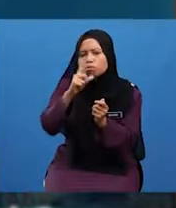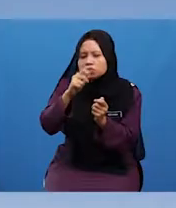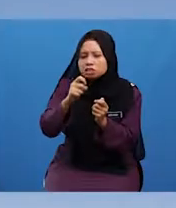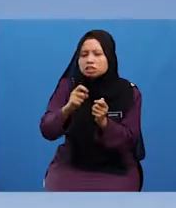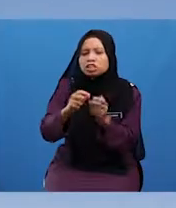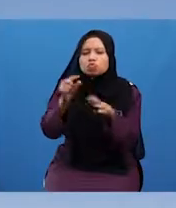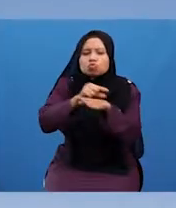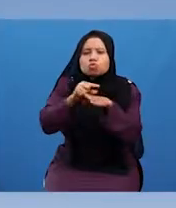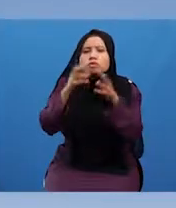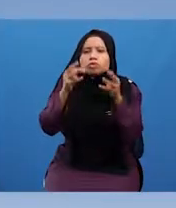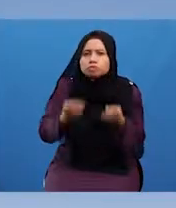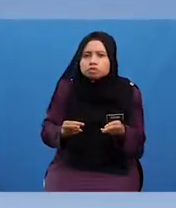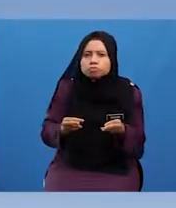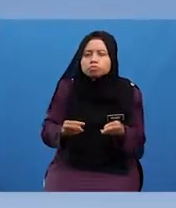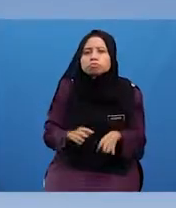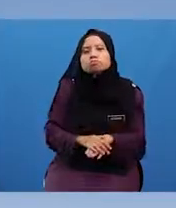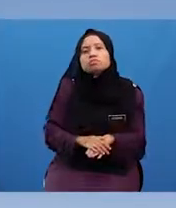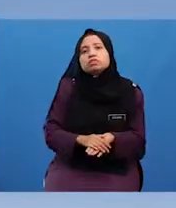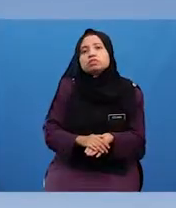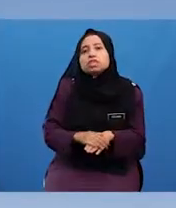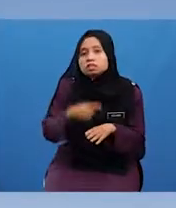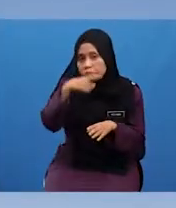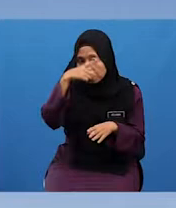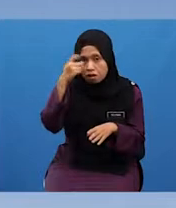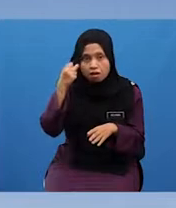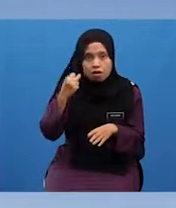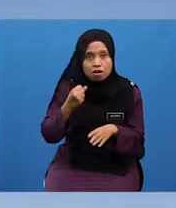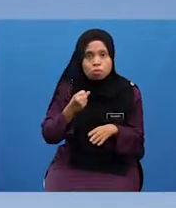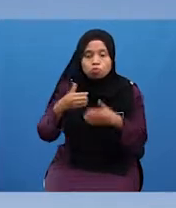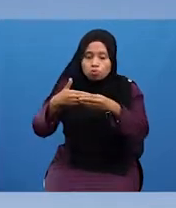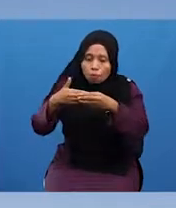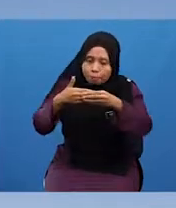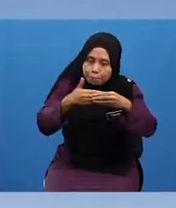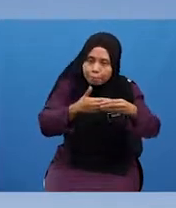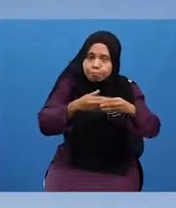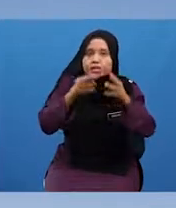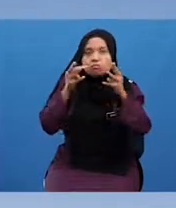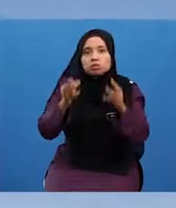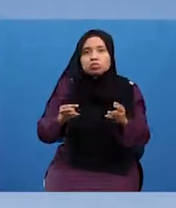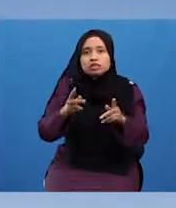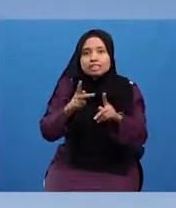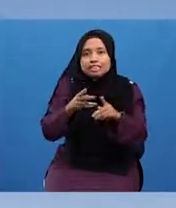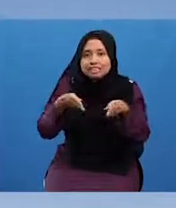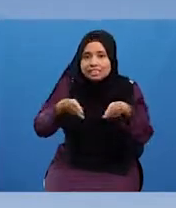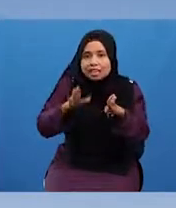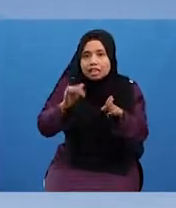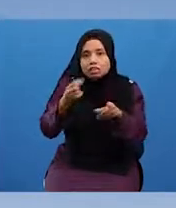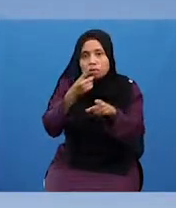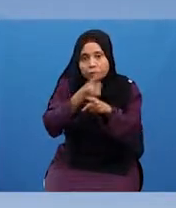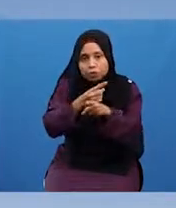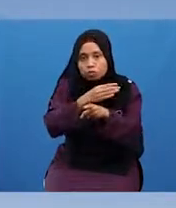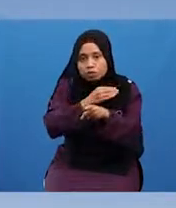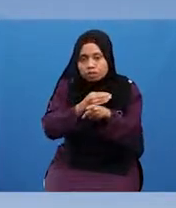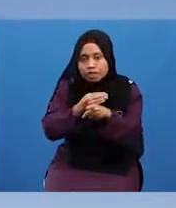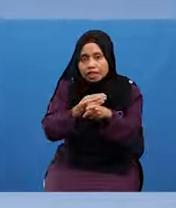manusia? Kitab Allah ini diperlukan untuk memimpin manusia ke jalan yang benar dan